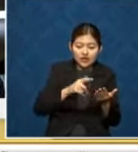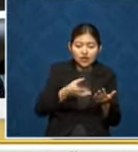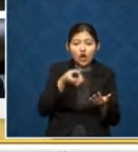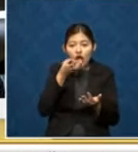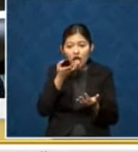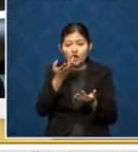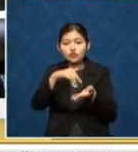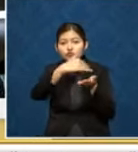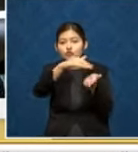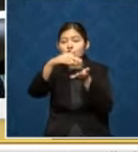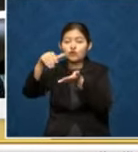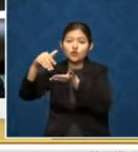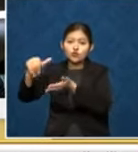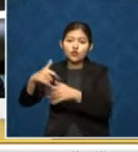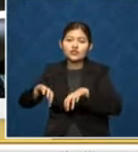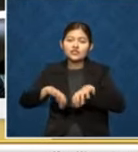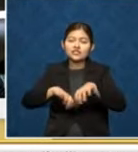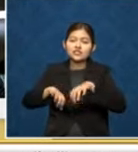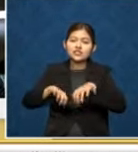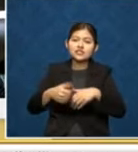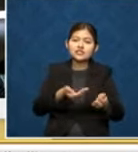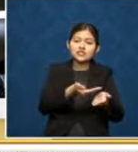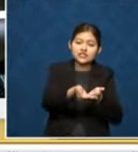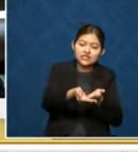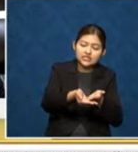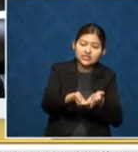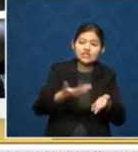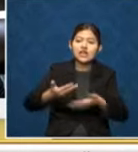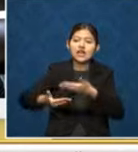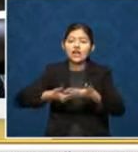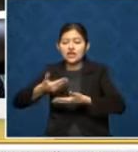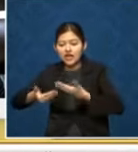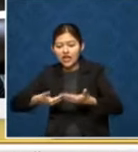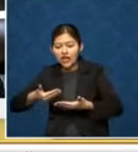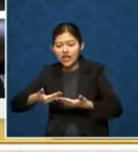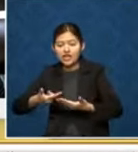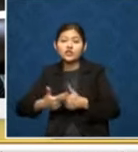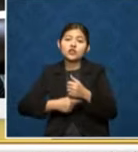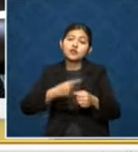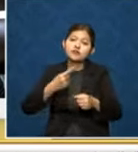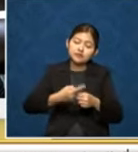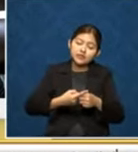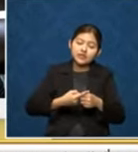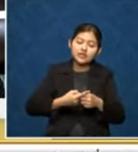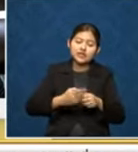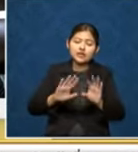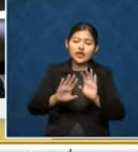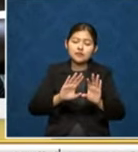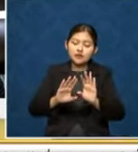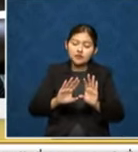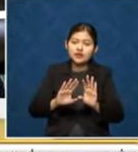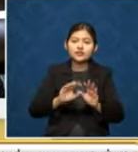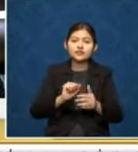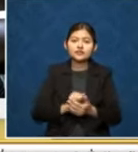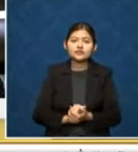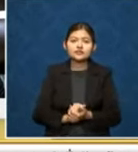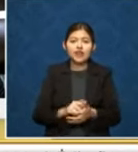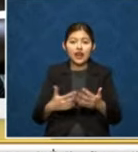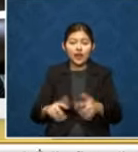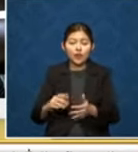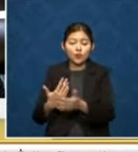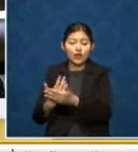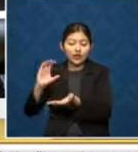ดซื้อในปริมาณที่เหมาะสมกับการผลิตที่ออกมาต่อปีรวมทั้งเตรียมงบประมา